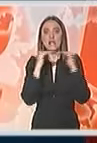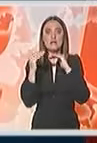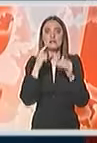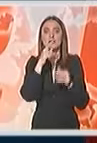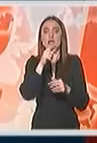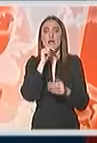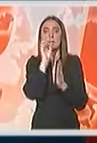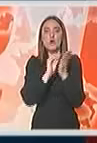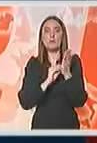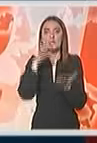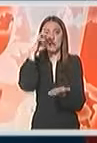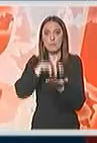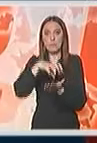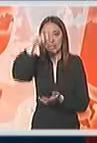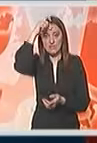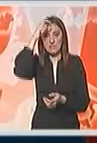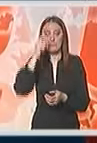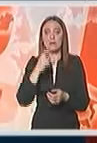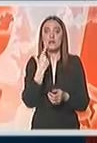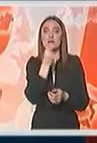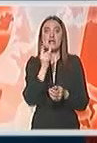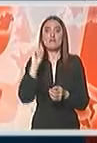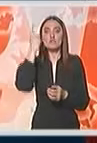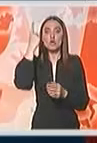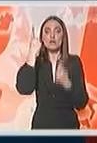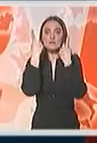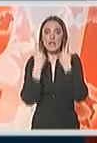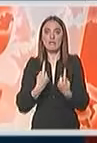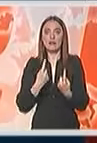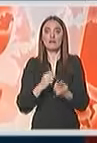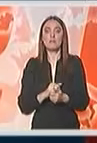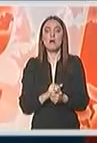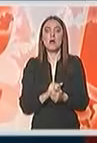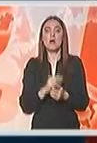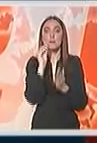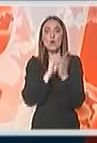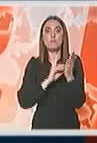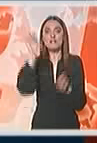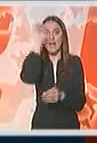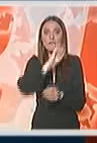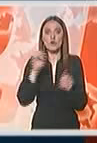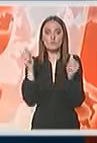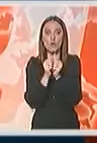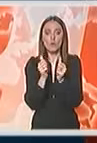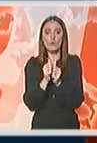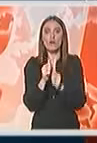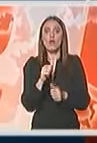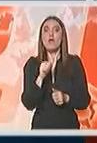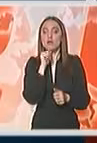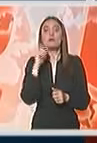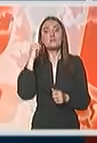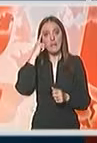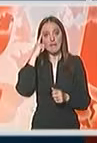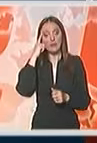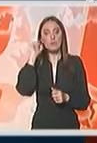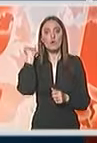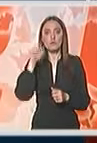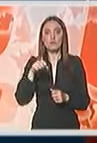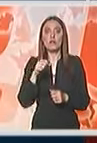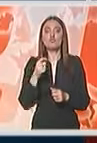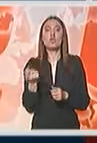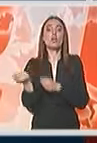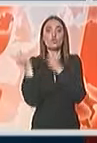propisa Republike Srbije sa visokim standardima propisa Evropske unije i smatramo da